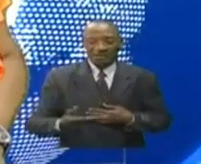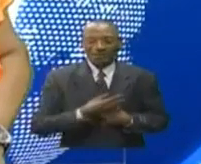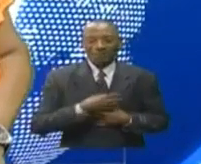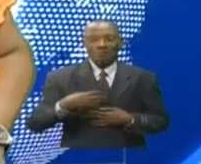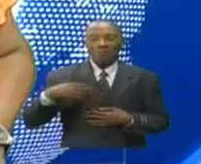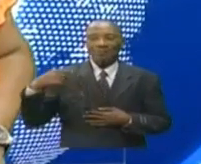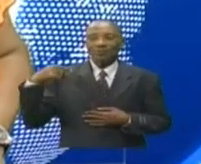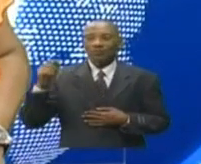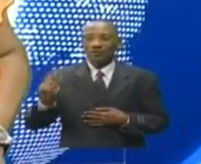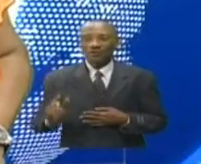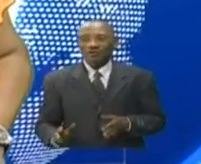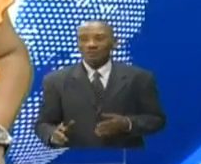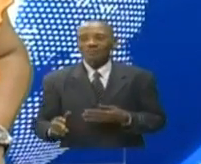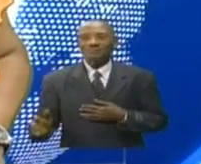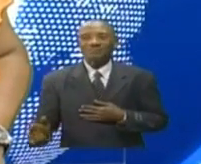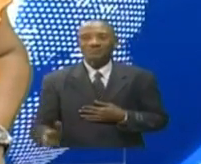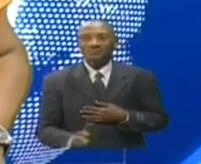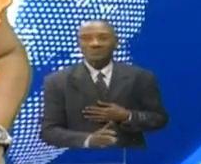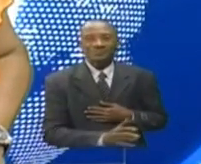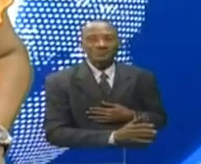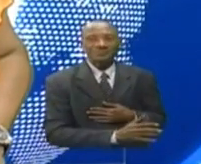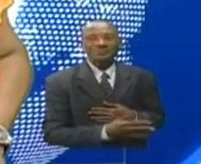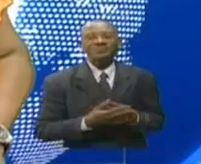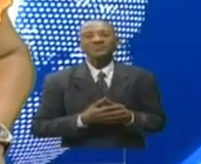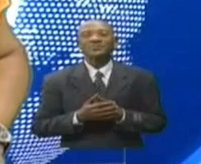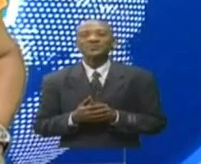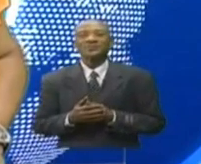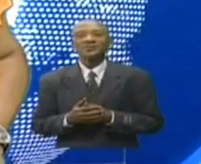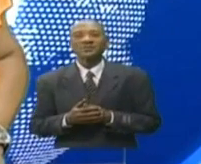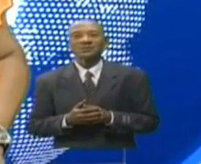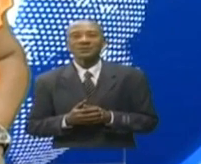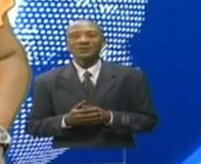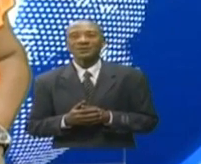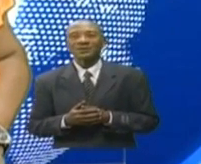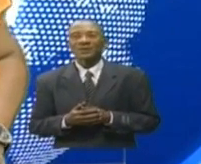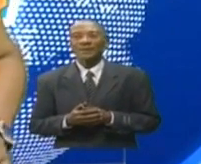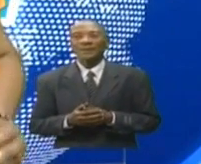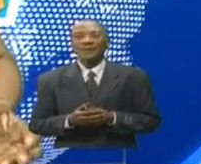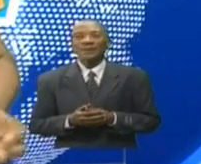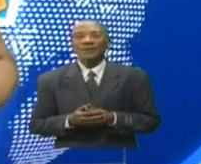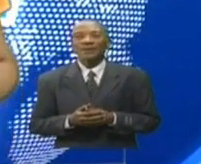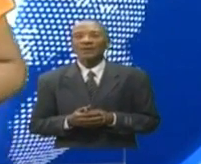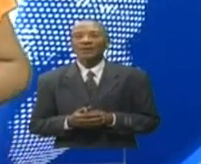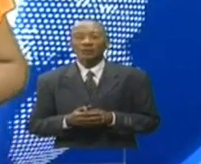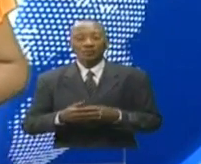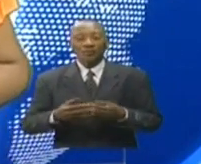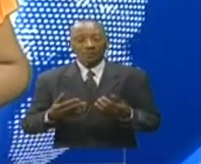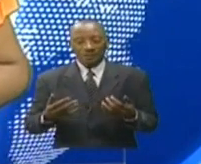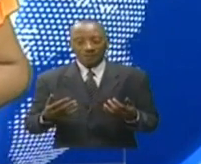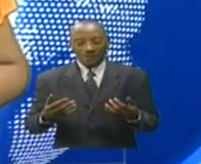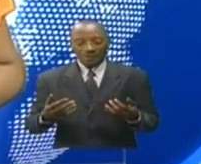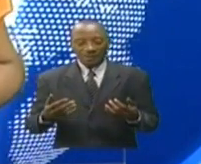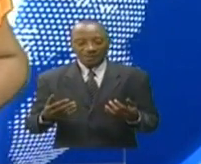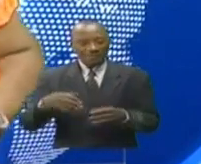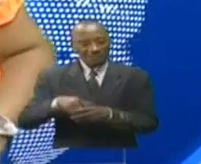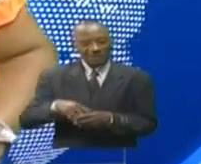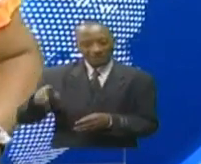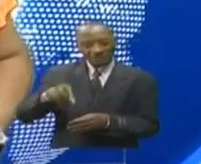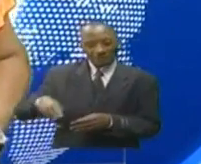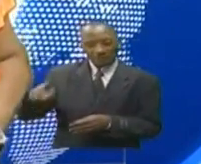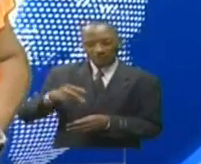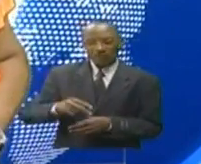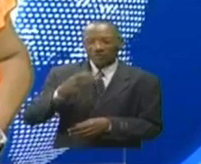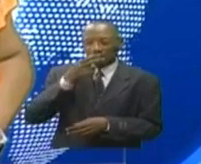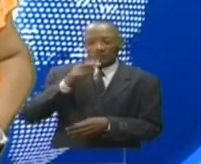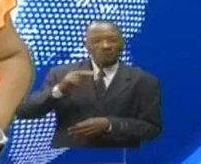Reprendre l'année scolaire après avoir raté les épreuves de l'examen d'État n'est pas une chose facile. Dans la province du Nord Kivu,